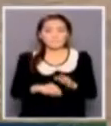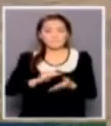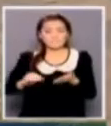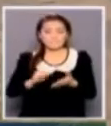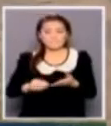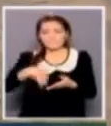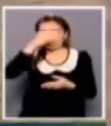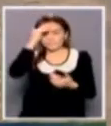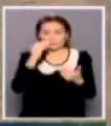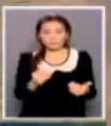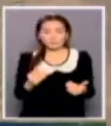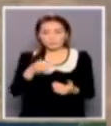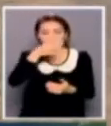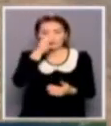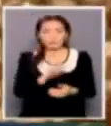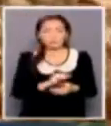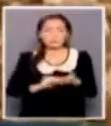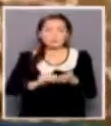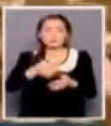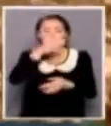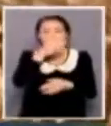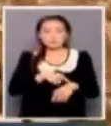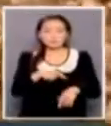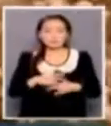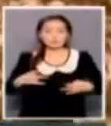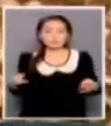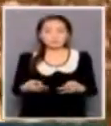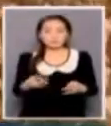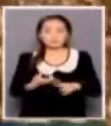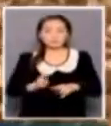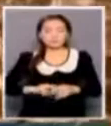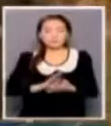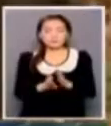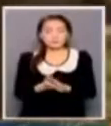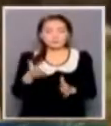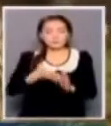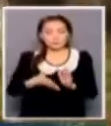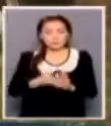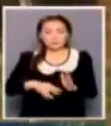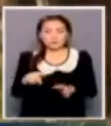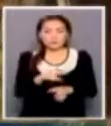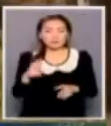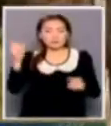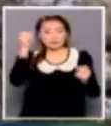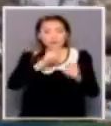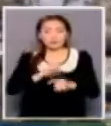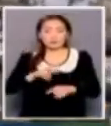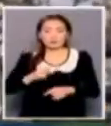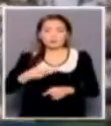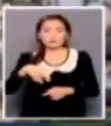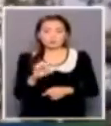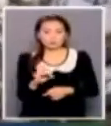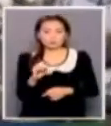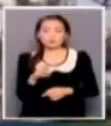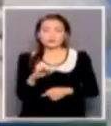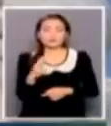жазған пікірі. Асқан білімдарлық пен жауапкершілікті талап ететін әдебиеттегі сын жанрын зерттеуші әдебиет танушы Амангелді ағамыз